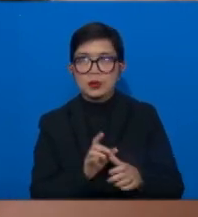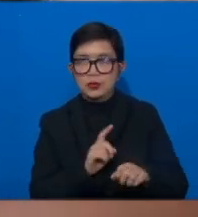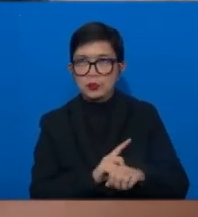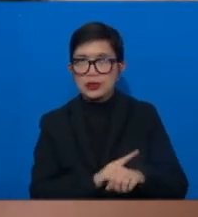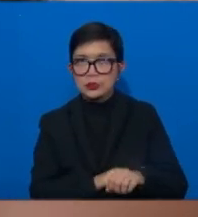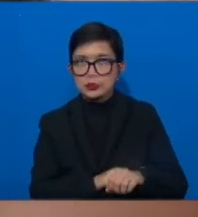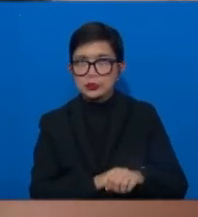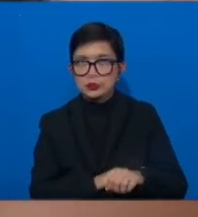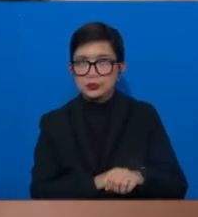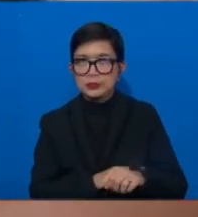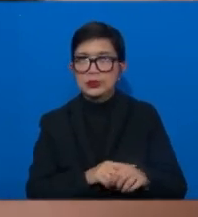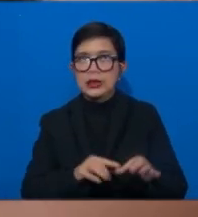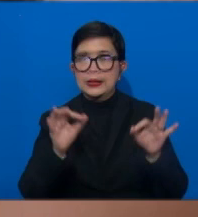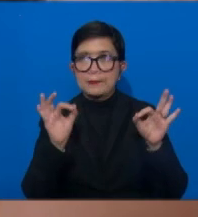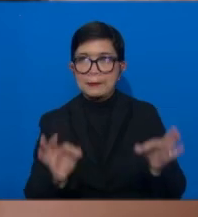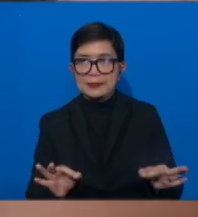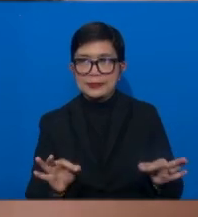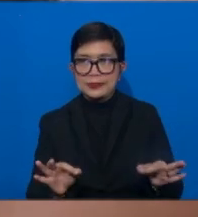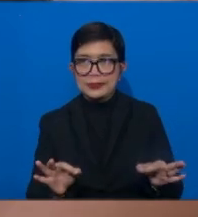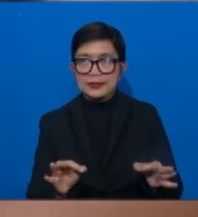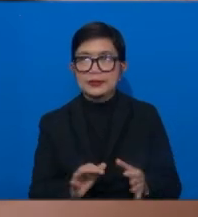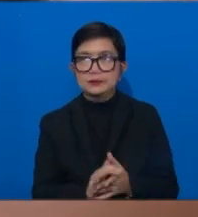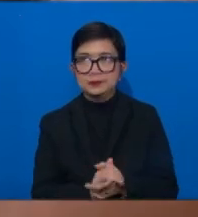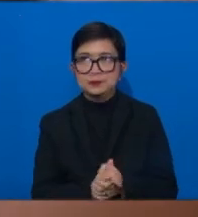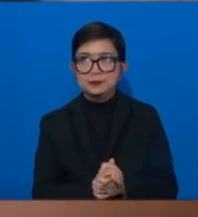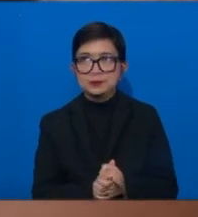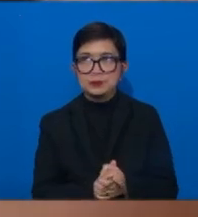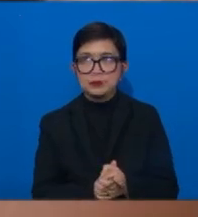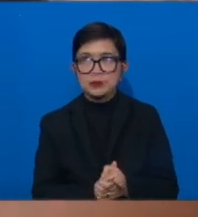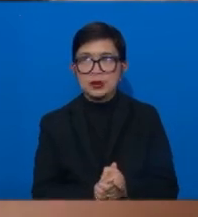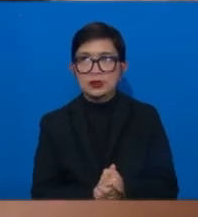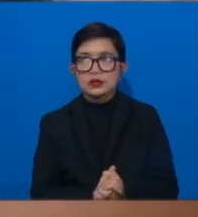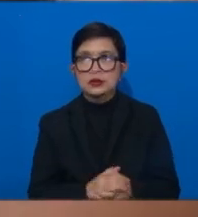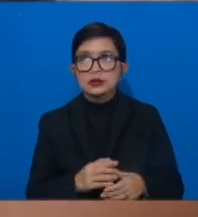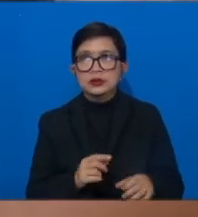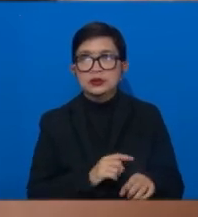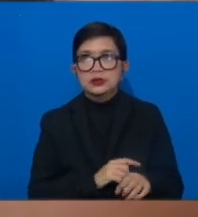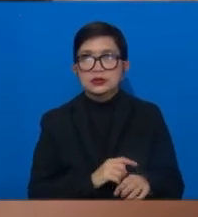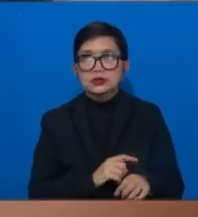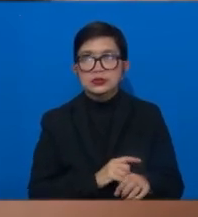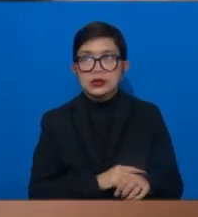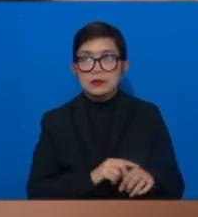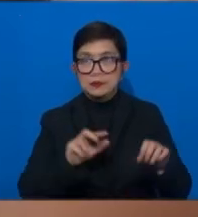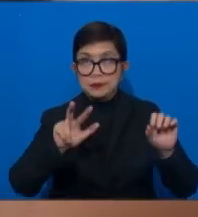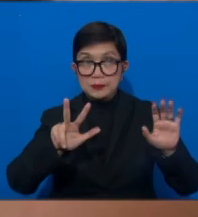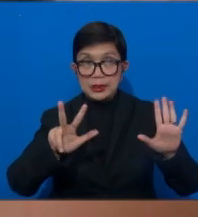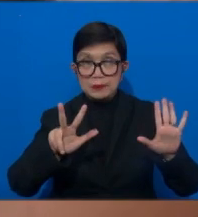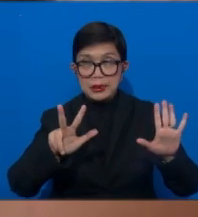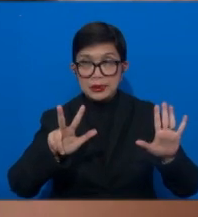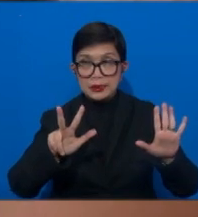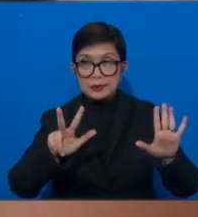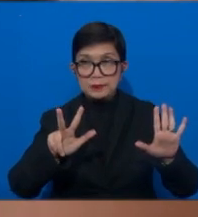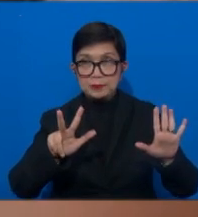upayanya. Jadi pekerjaan kita itu fleksibel. Jadi waktu memang start dari jam 8, tapi nanti saat lembur itu